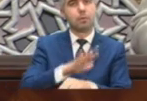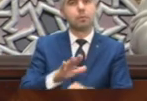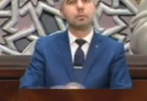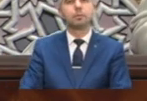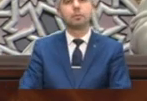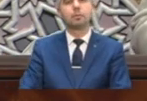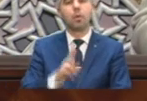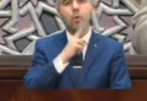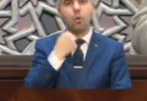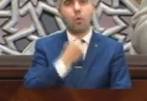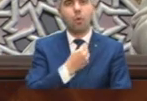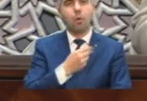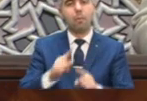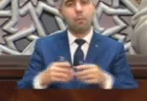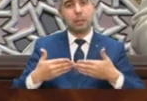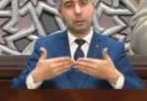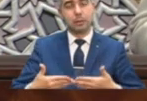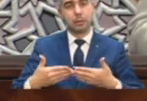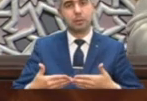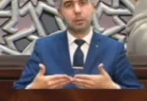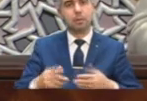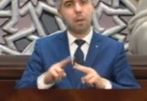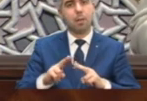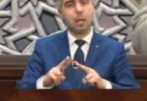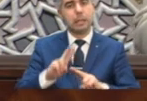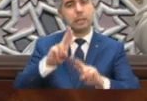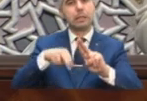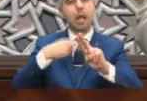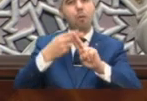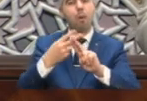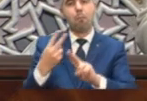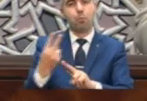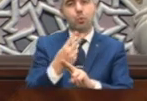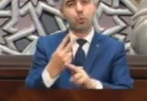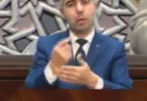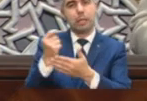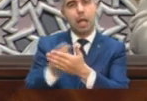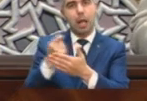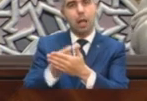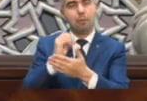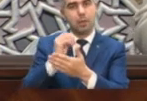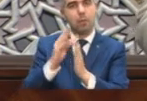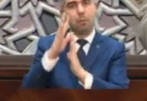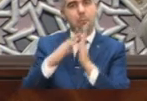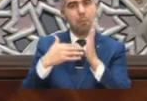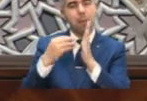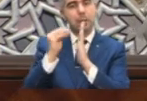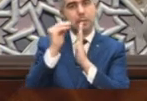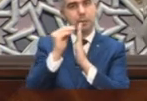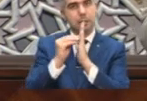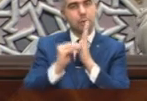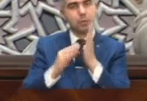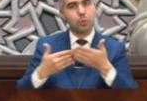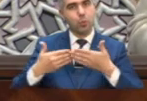بأن الحكومة غير مستعدة للتفاعل مع هذين الطلبين المبرمجين لهذه